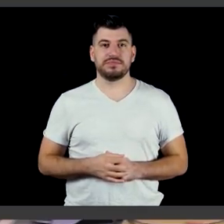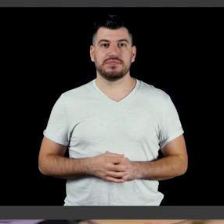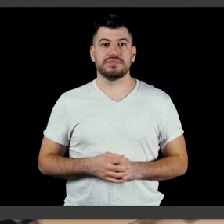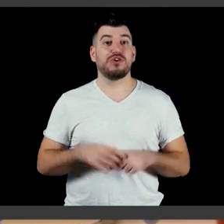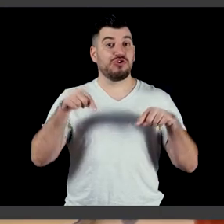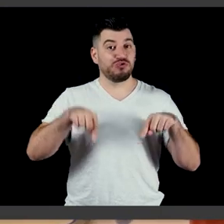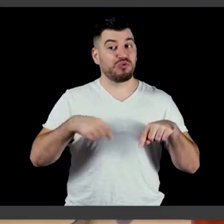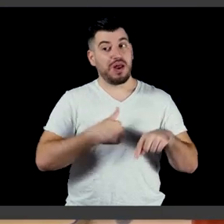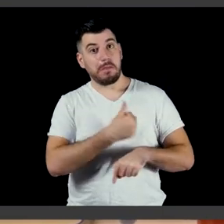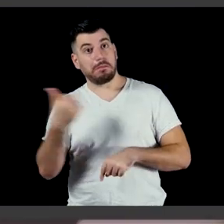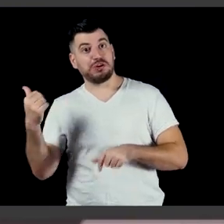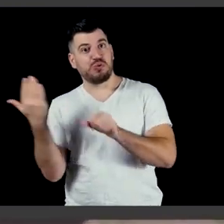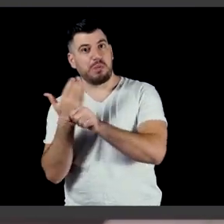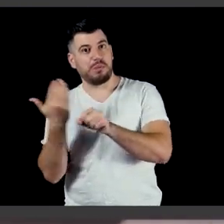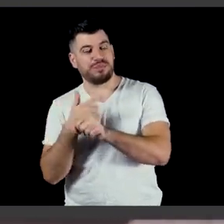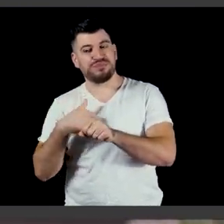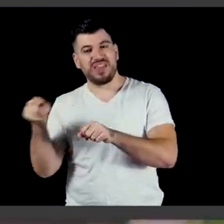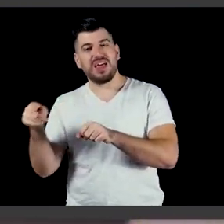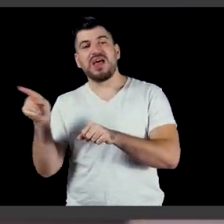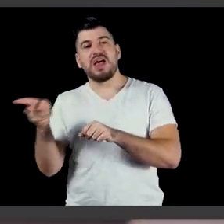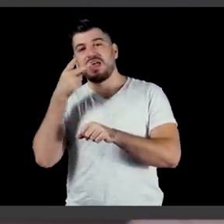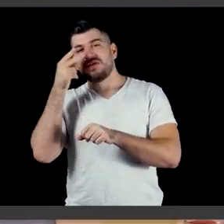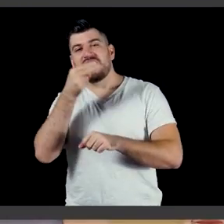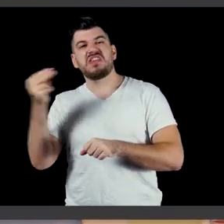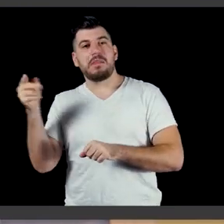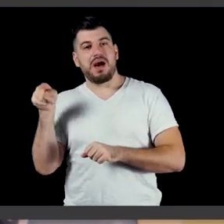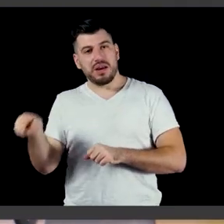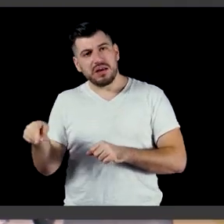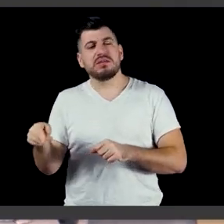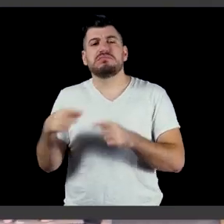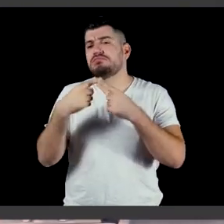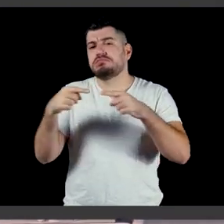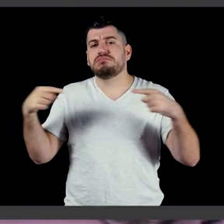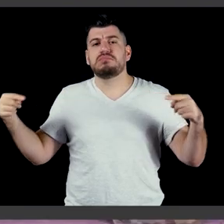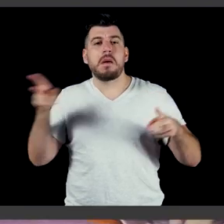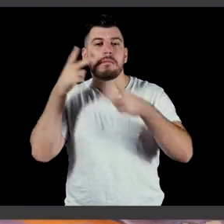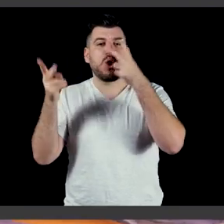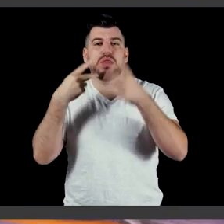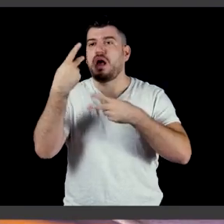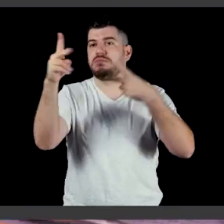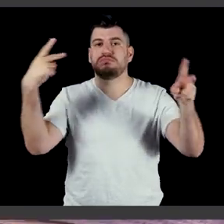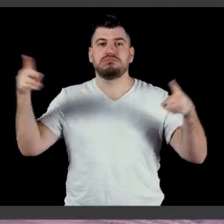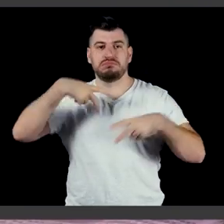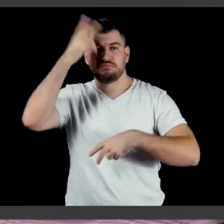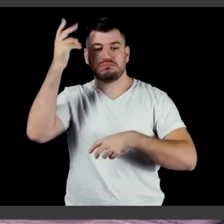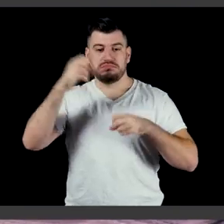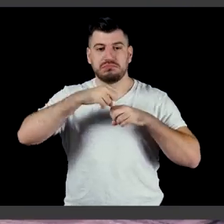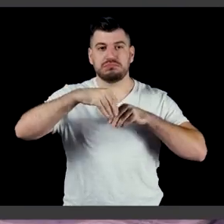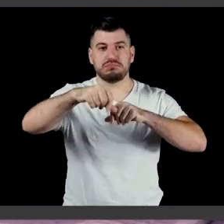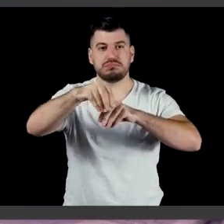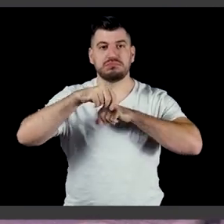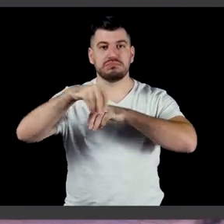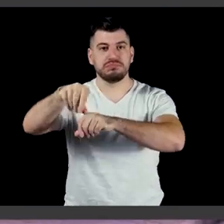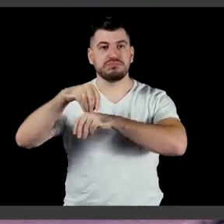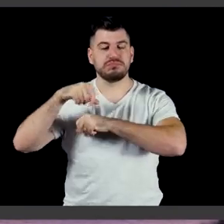Λοιπόν, τώρα πάμε πίσω στις πατάτες. Τη μαράκι και ό,τι μυρωδικά σας αρέσουν, ρίξτε πάνω από τις πατατούλες